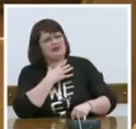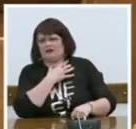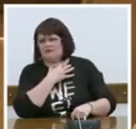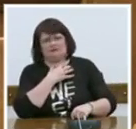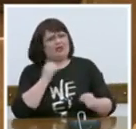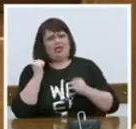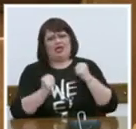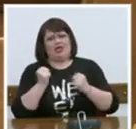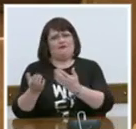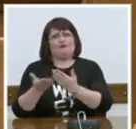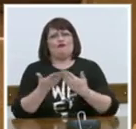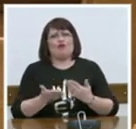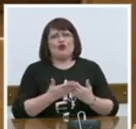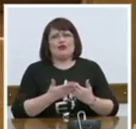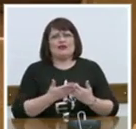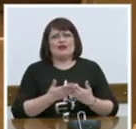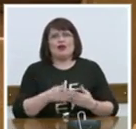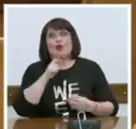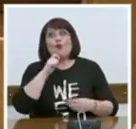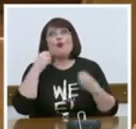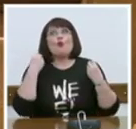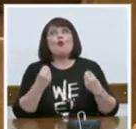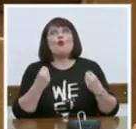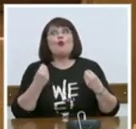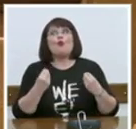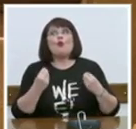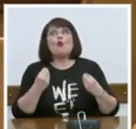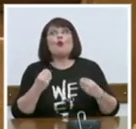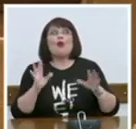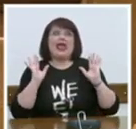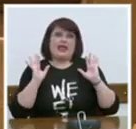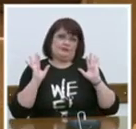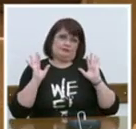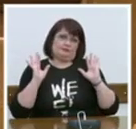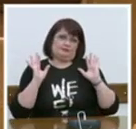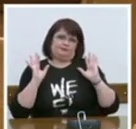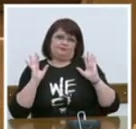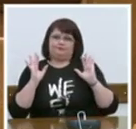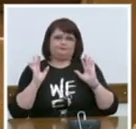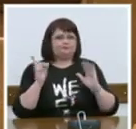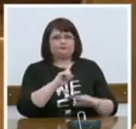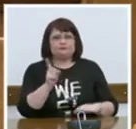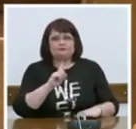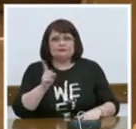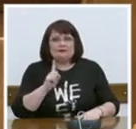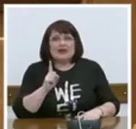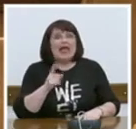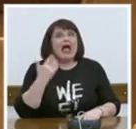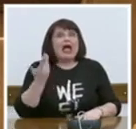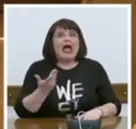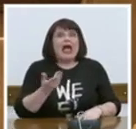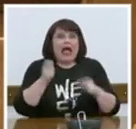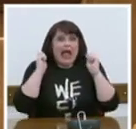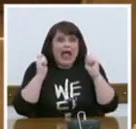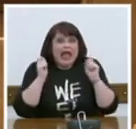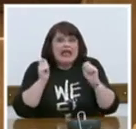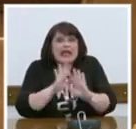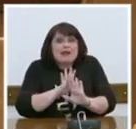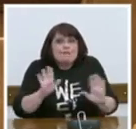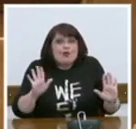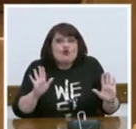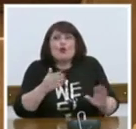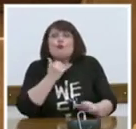βοήθεια. Ουέ το μη της ιδίης όνειξη ξιωμένο, αλίμονο σε αυτούς που δεν μπορούν να